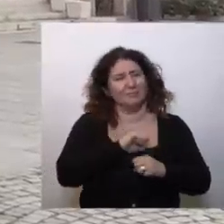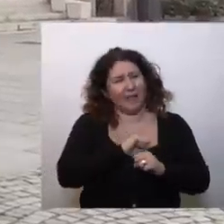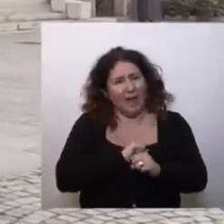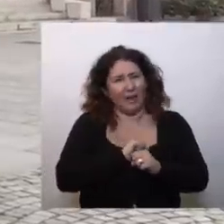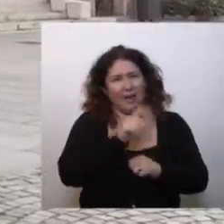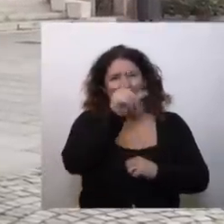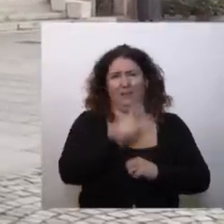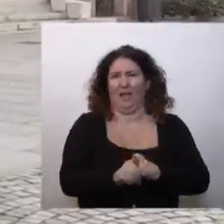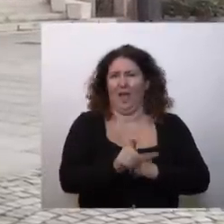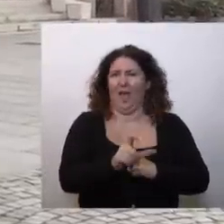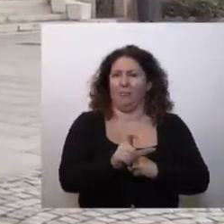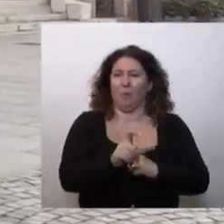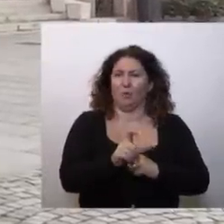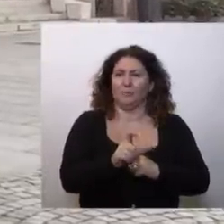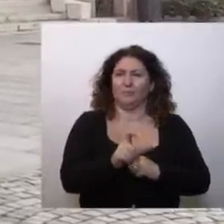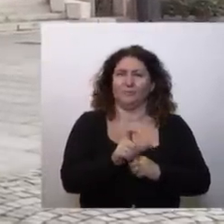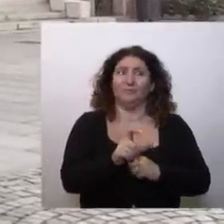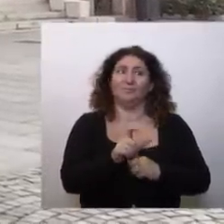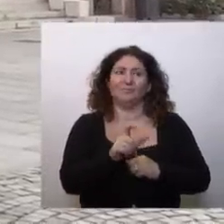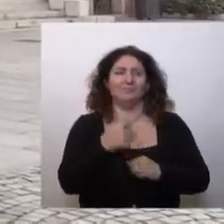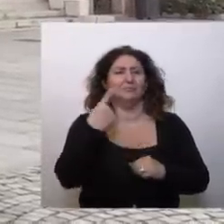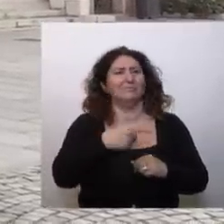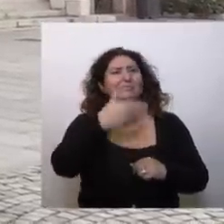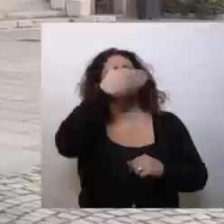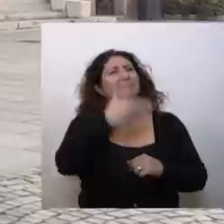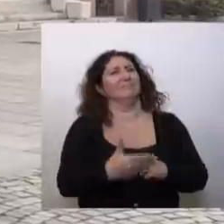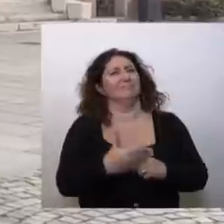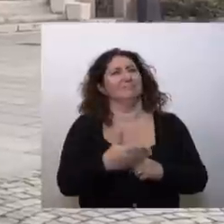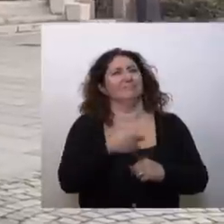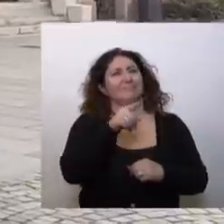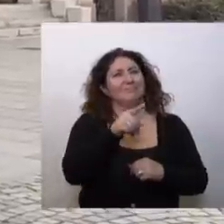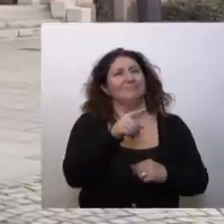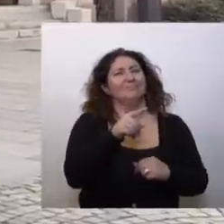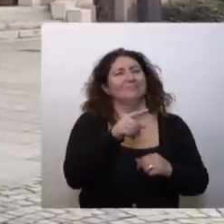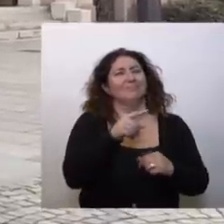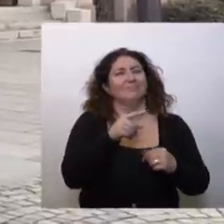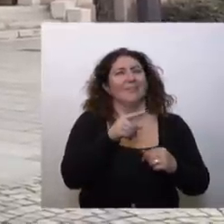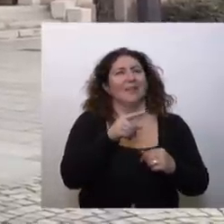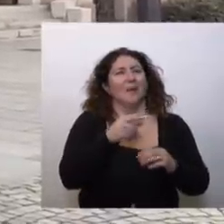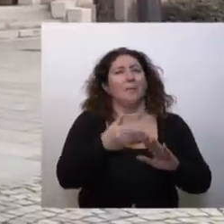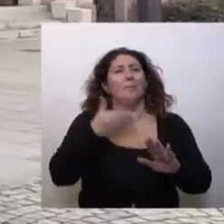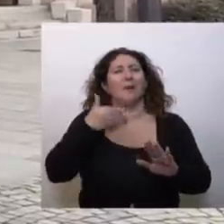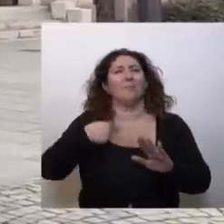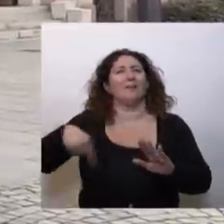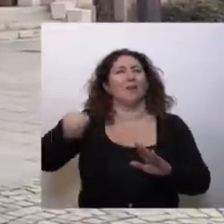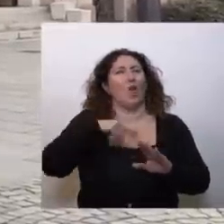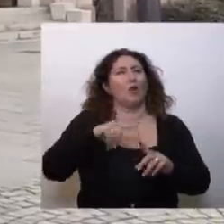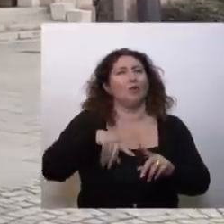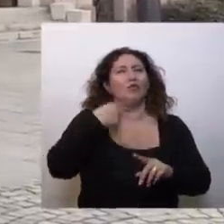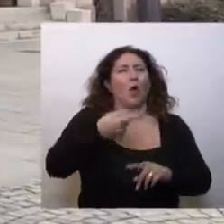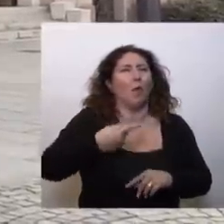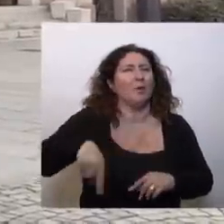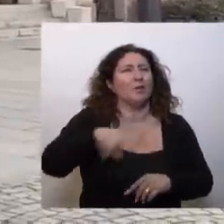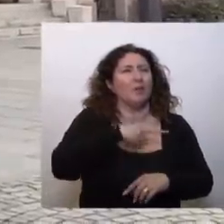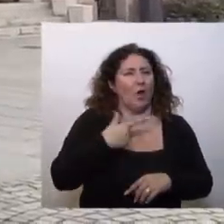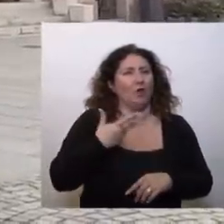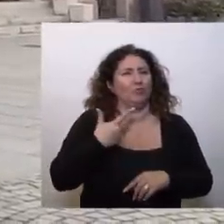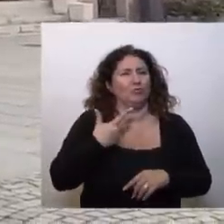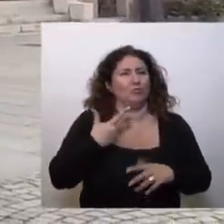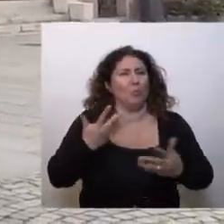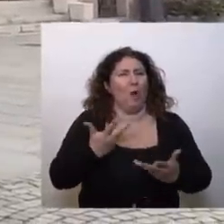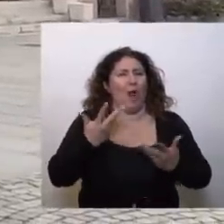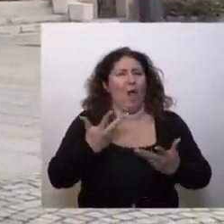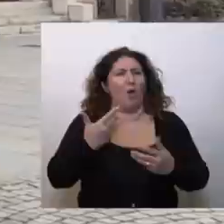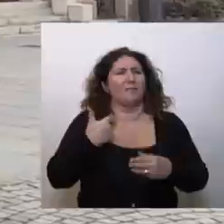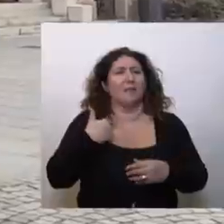un oggetto che ci fa capire che c'è qualcosa dopo di noi, che c'è qualcosa prima di noi e soprattutto che se anche non lo capiamo,